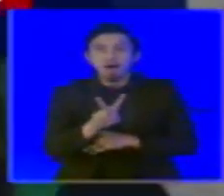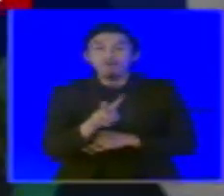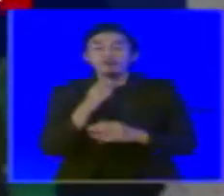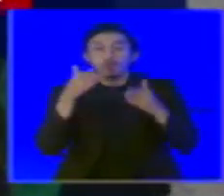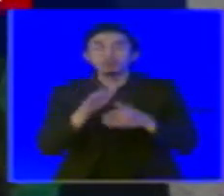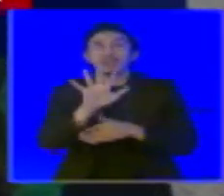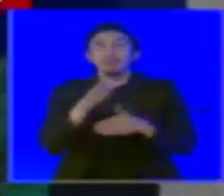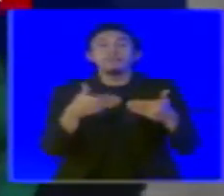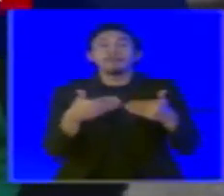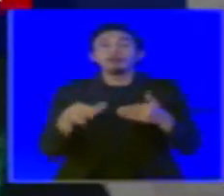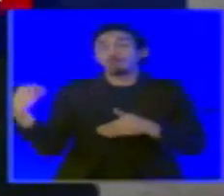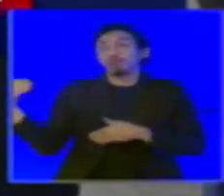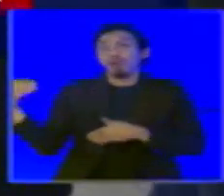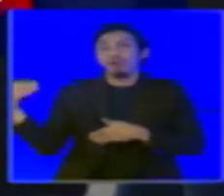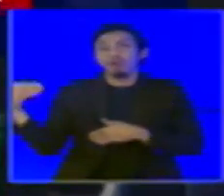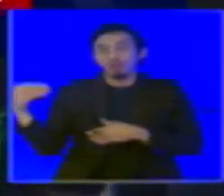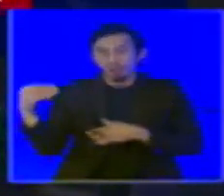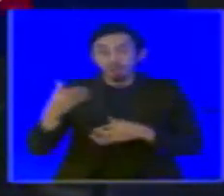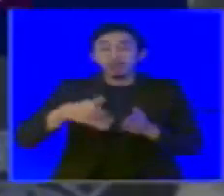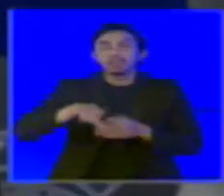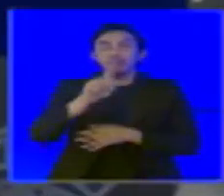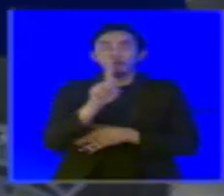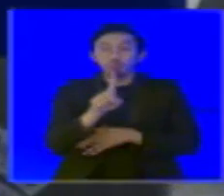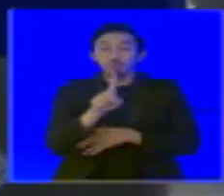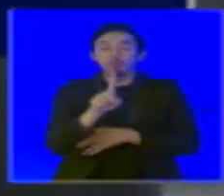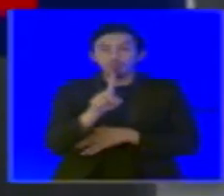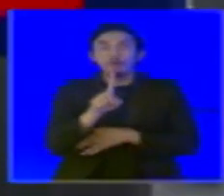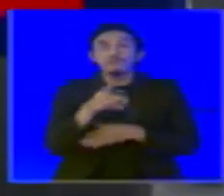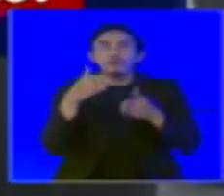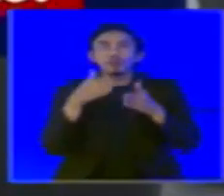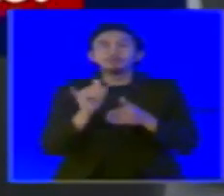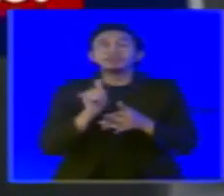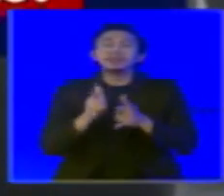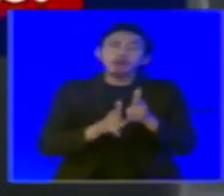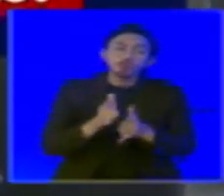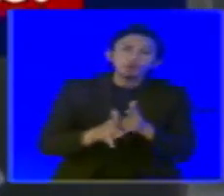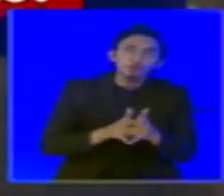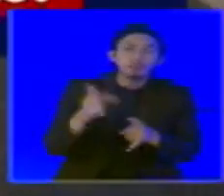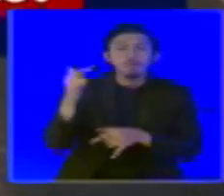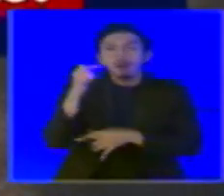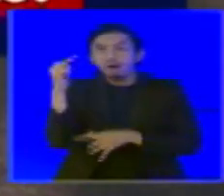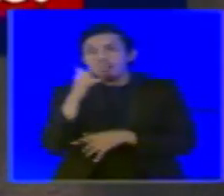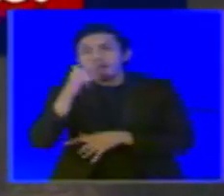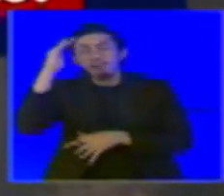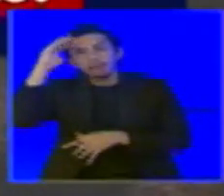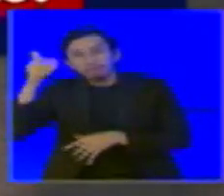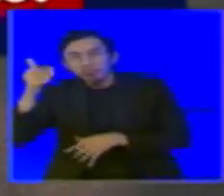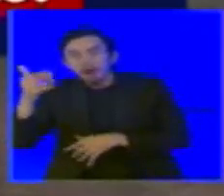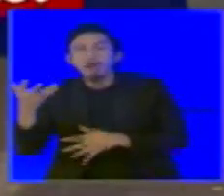tol. Sementara ring 1 fokus di dalam kota seperti stasiun, bandara, terminal, serta jalan-jalan protokol.